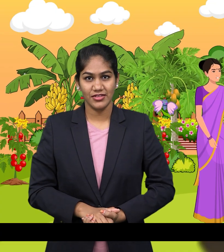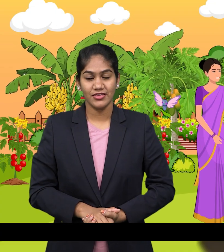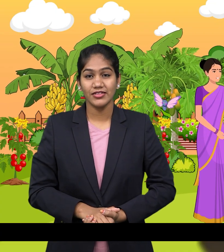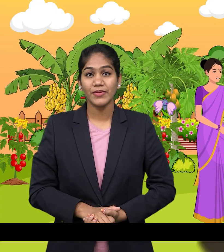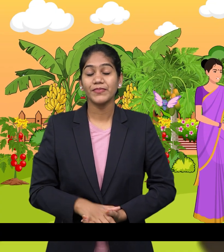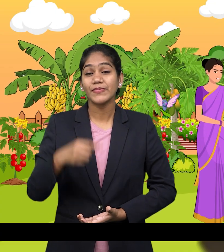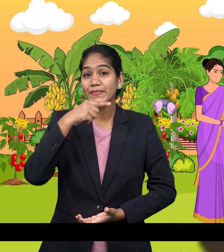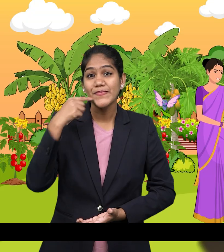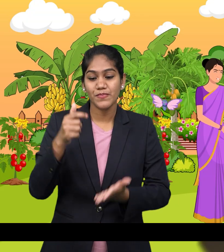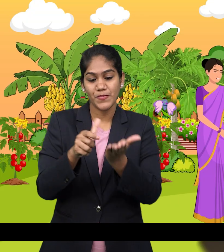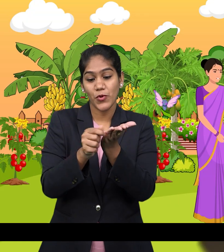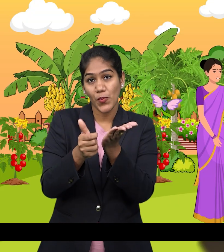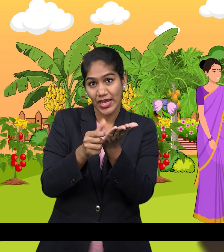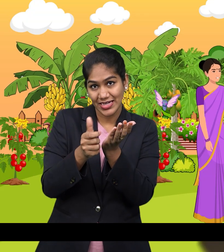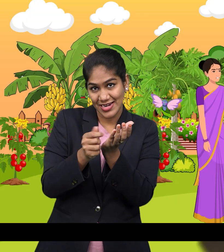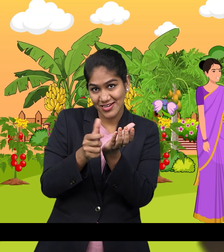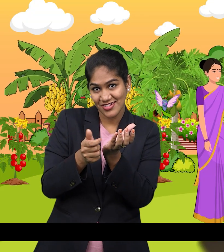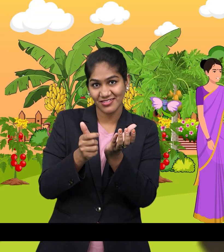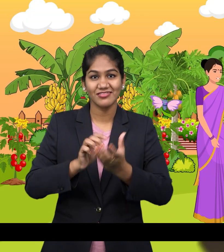अनार,